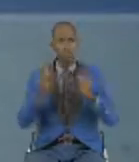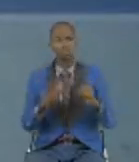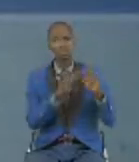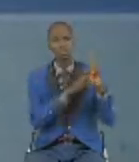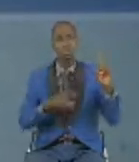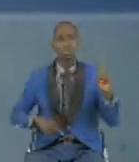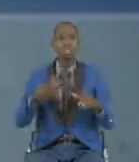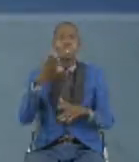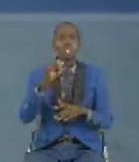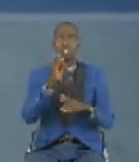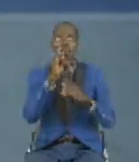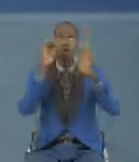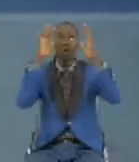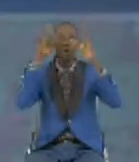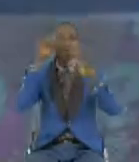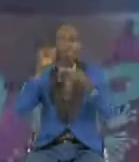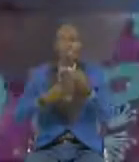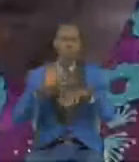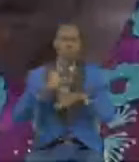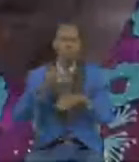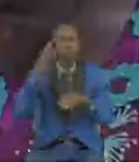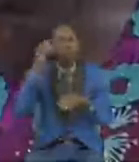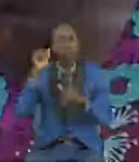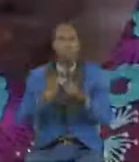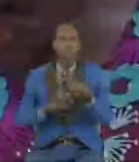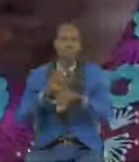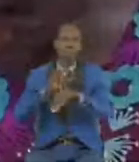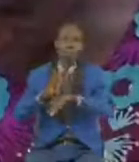a d'espoir pour chaque église et pour tout ministre.